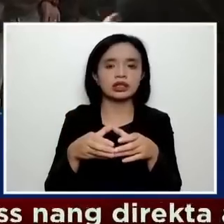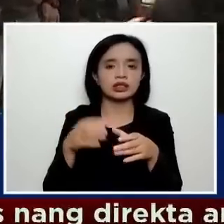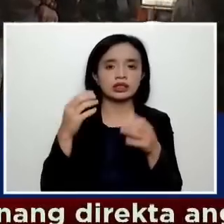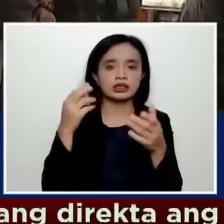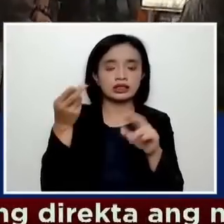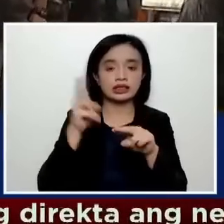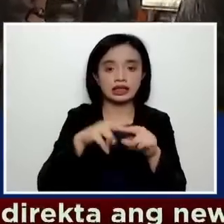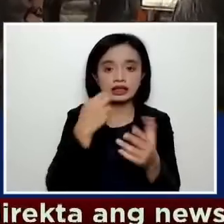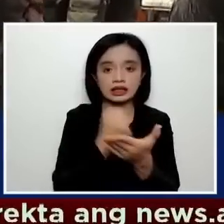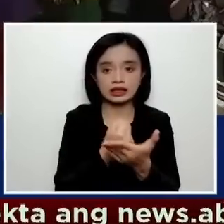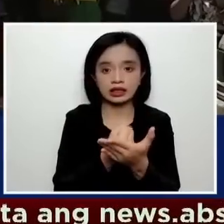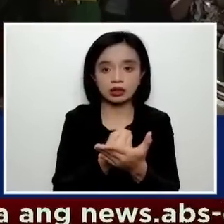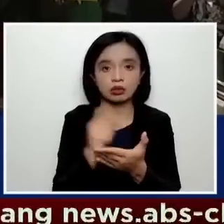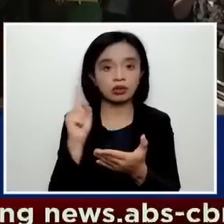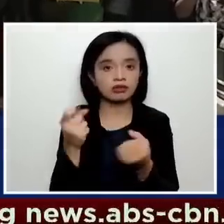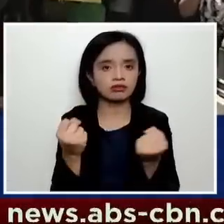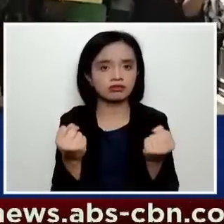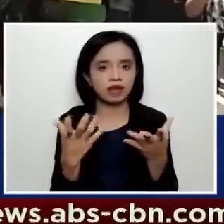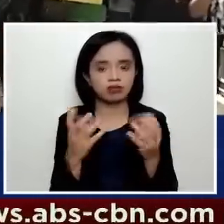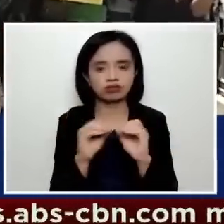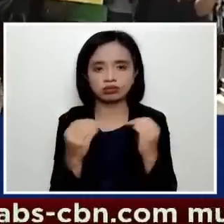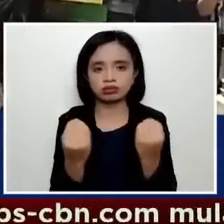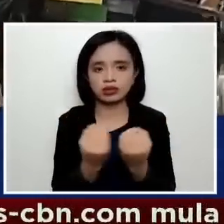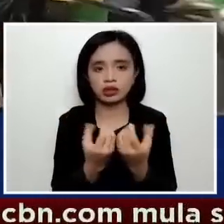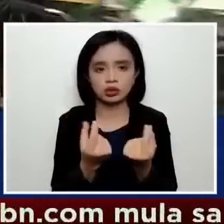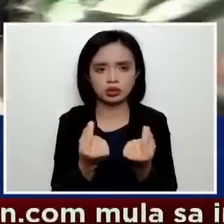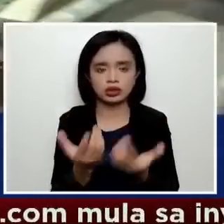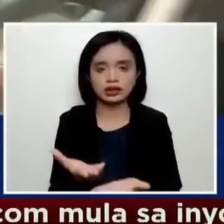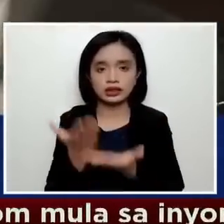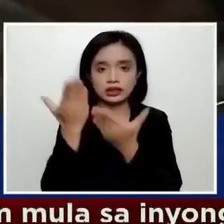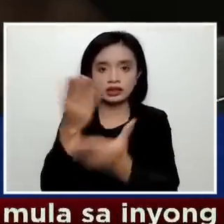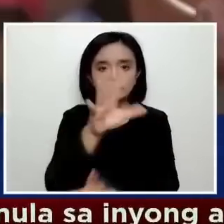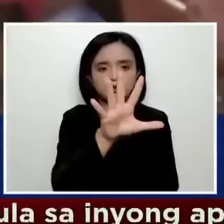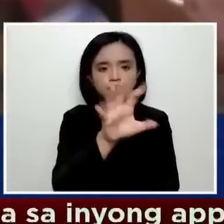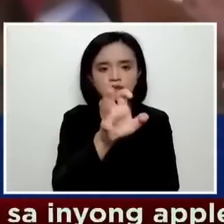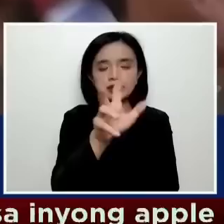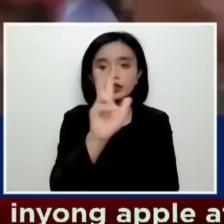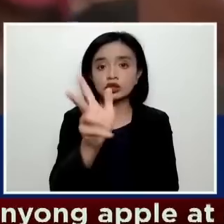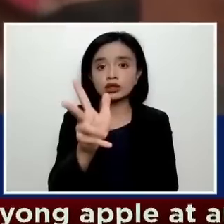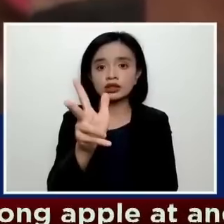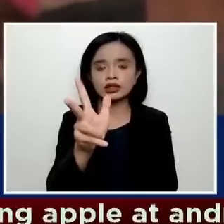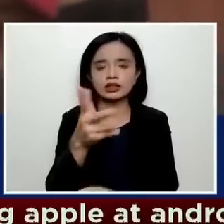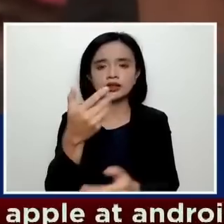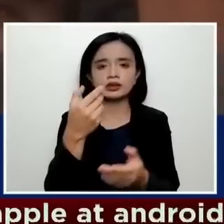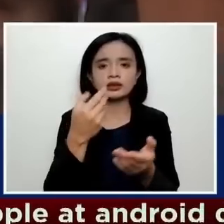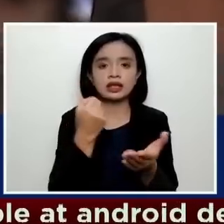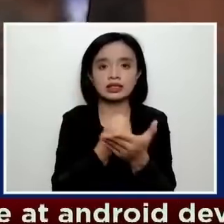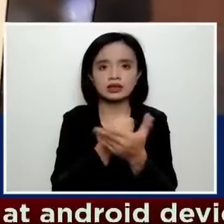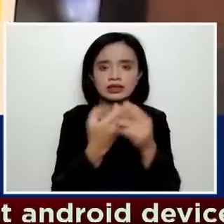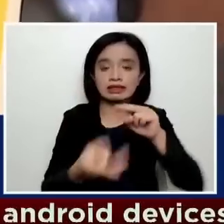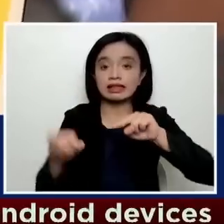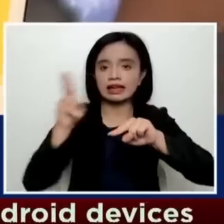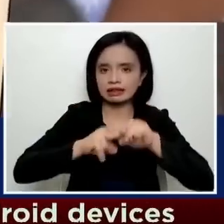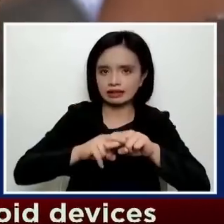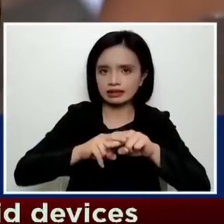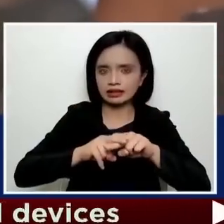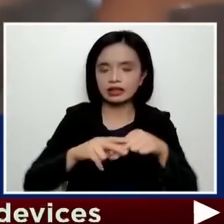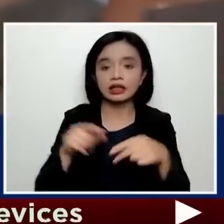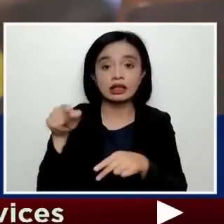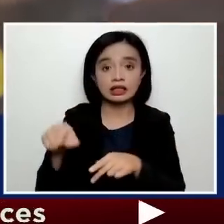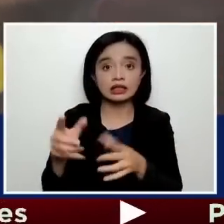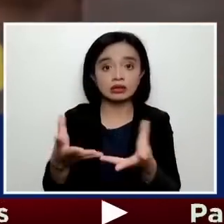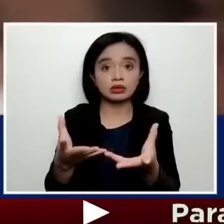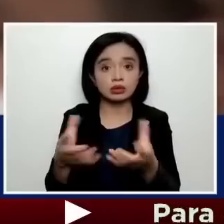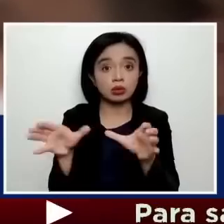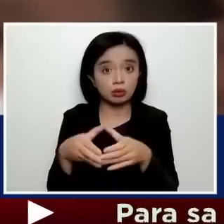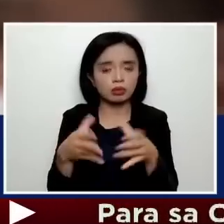20 labor organizations para maghain ng 530 pesos na wage hike petition. Nais ng grupo